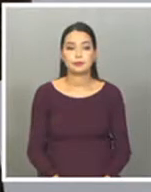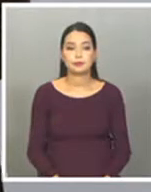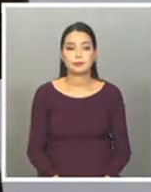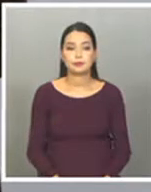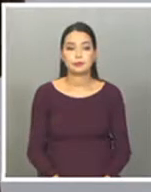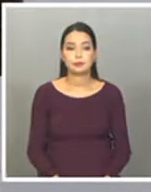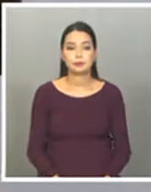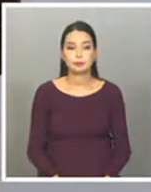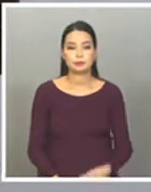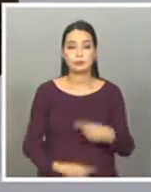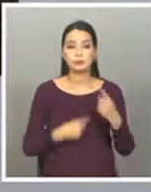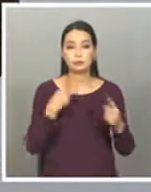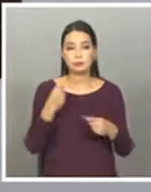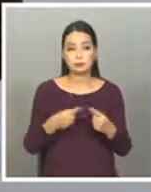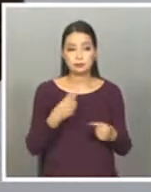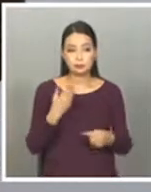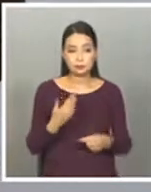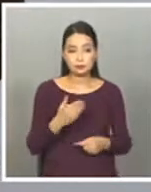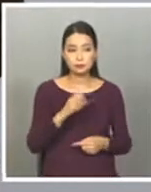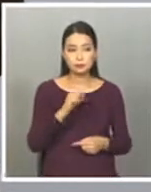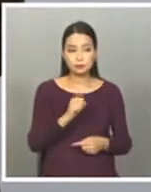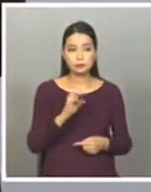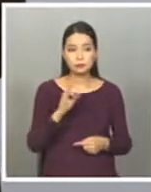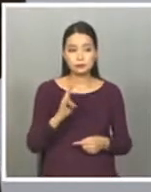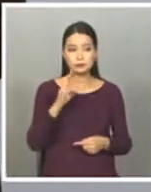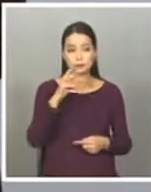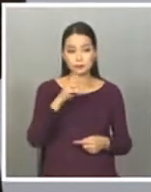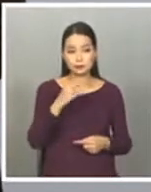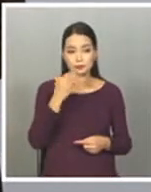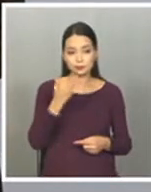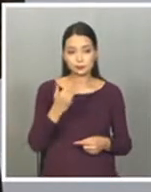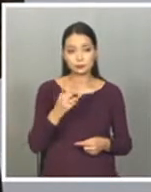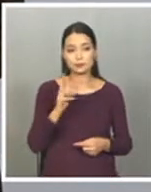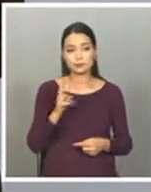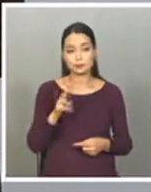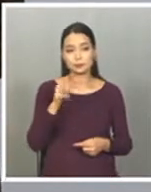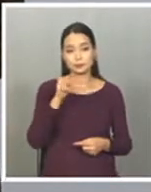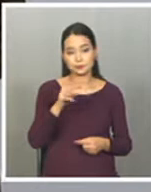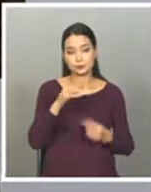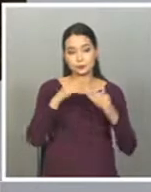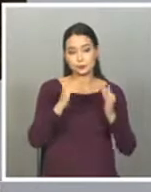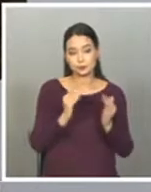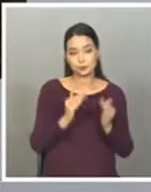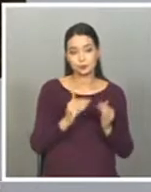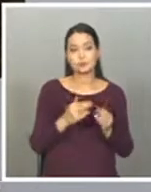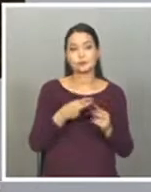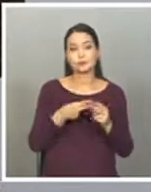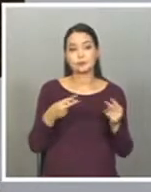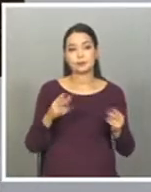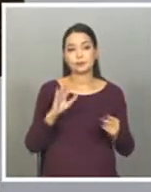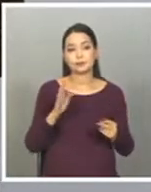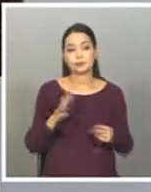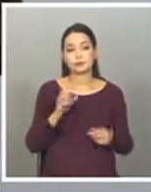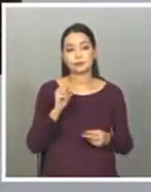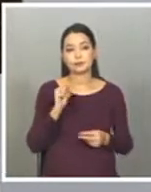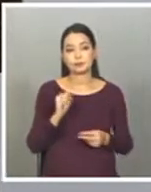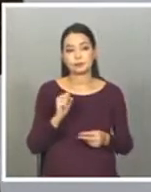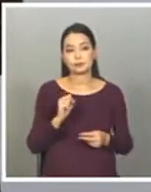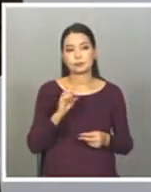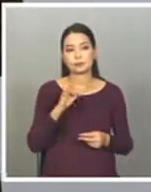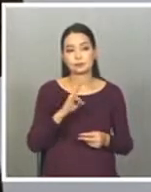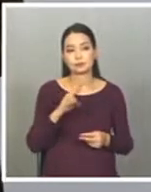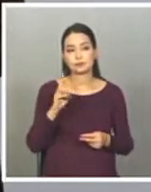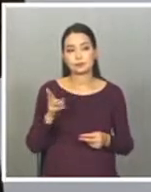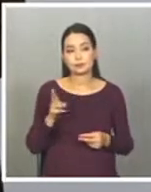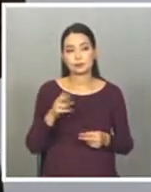Келесі қасиет, а-ның n-нан m дәрежесінің q-дан p дәрежесі тең болады а-ның mp